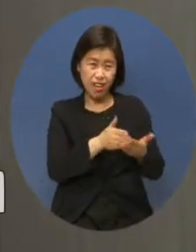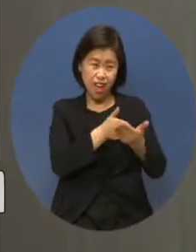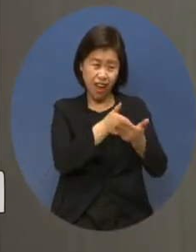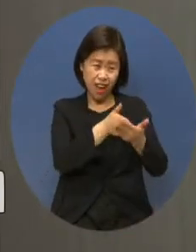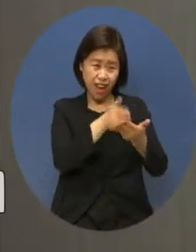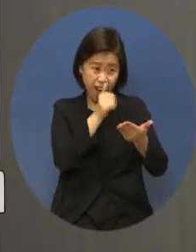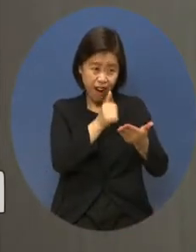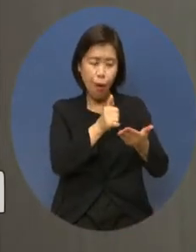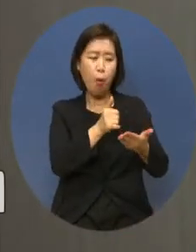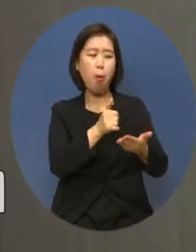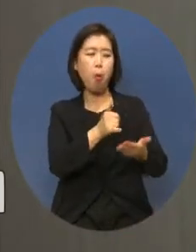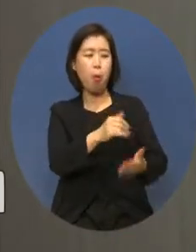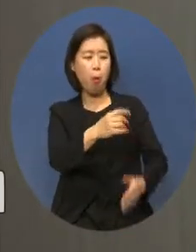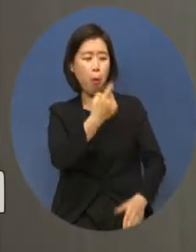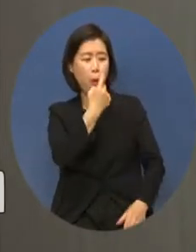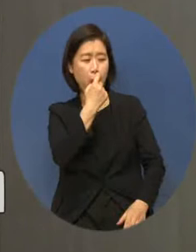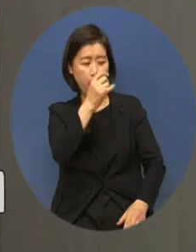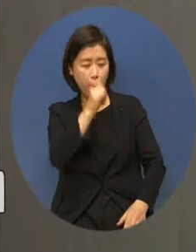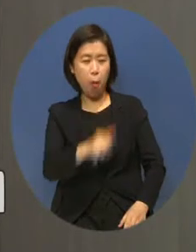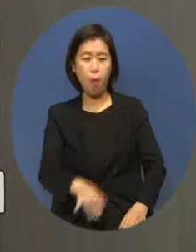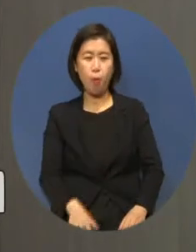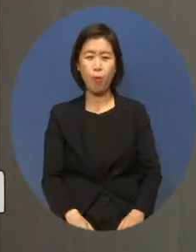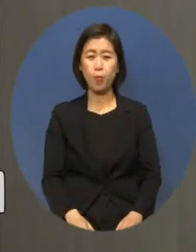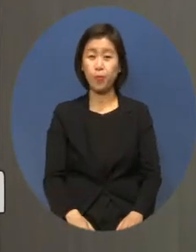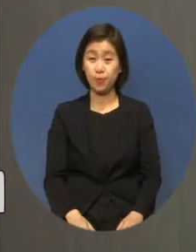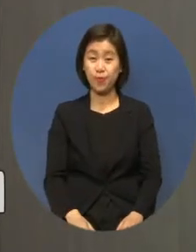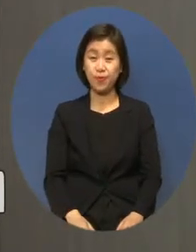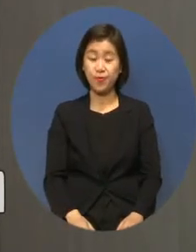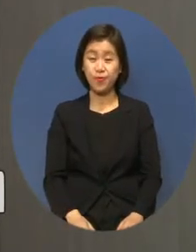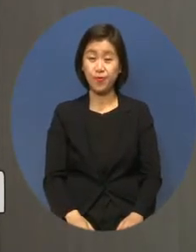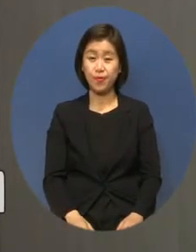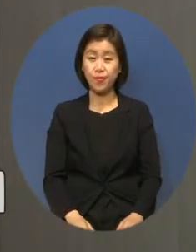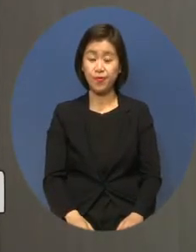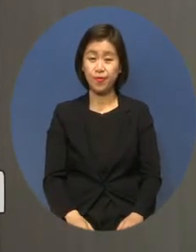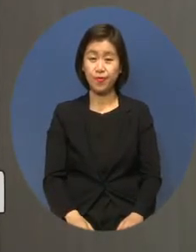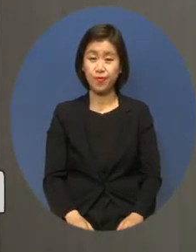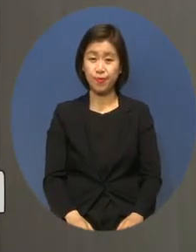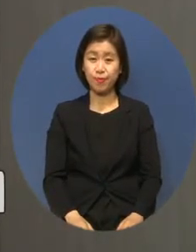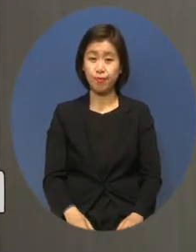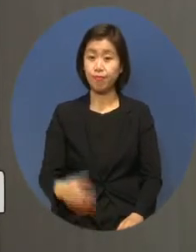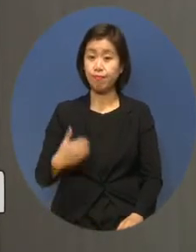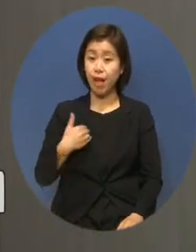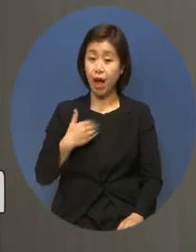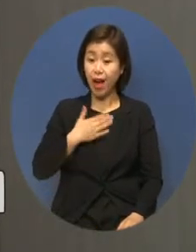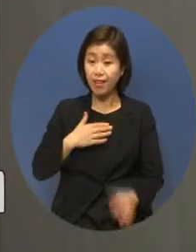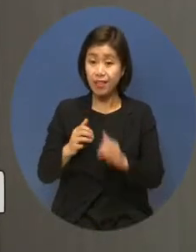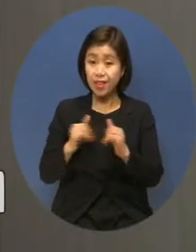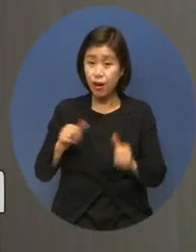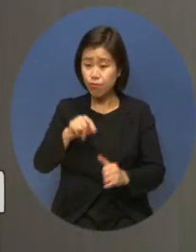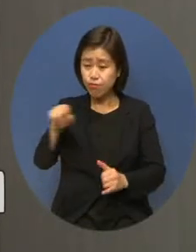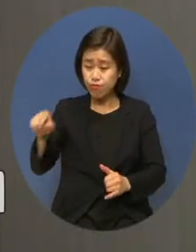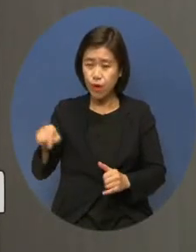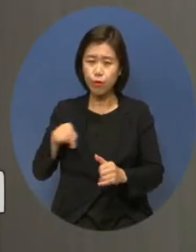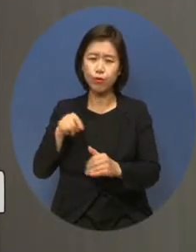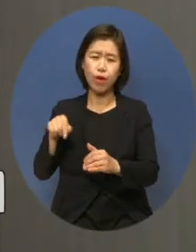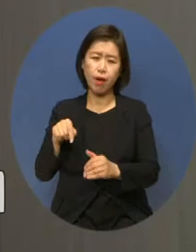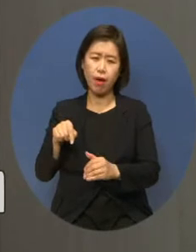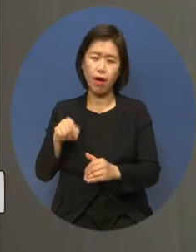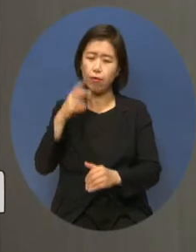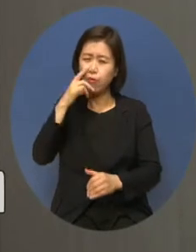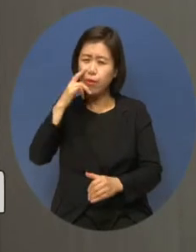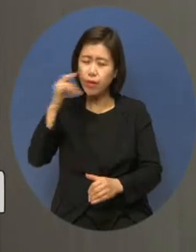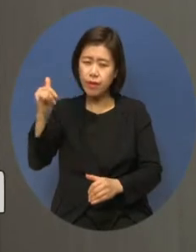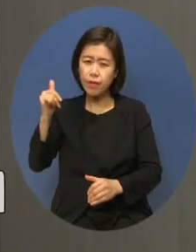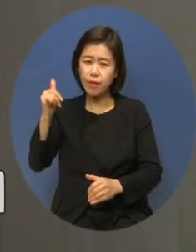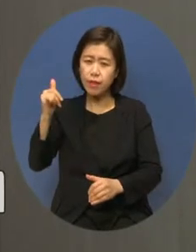이루어진다. 커피 그래 이루어지죠. 네, 그래서 주변 사람들 가운데서는 부모님께서